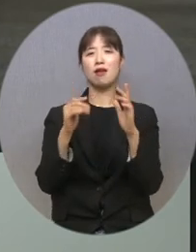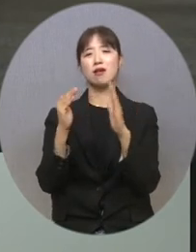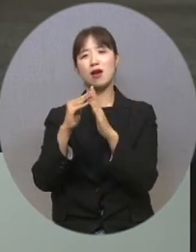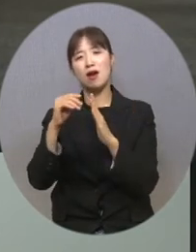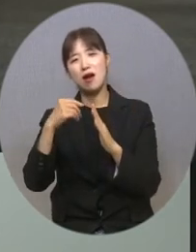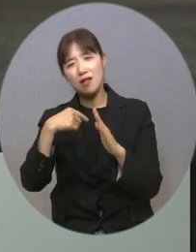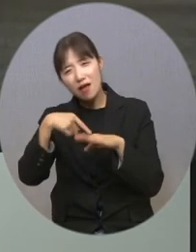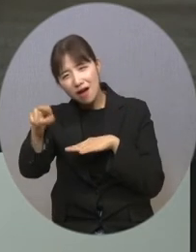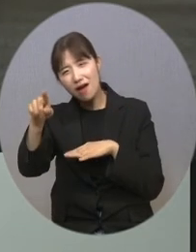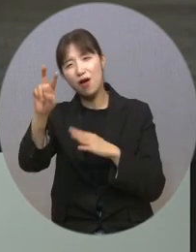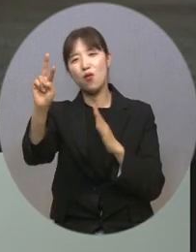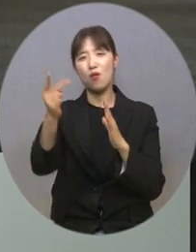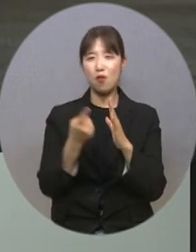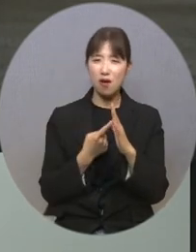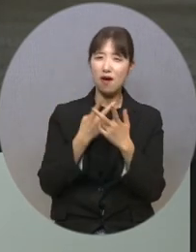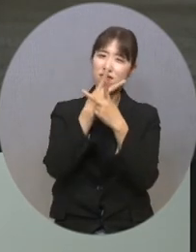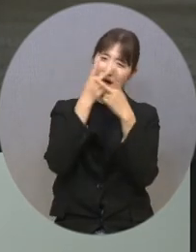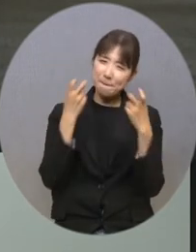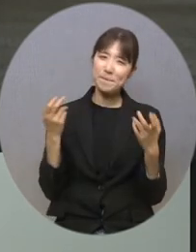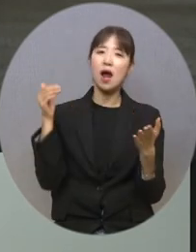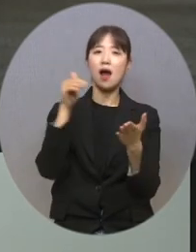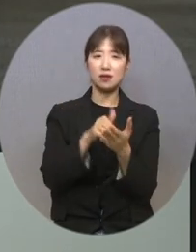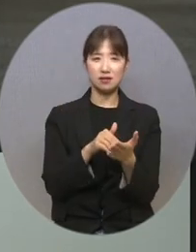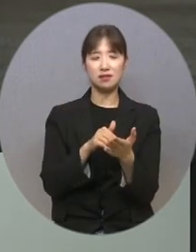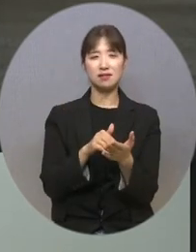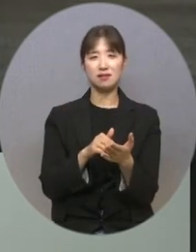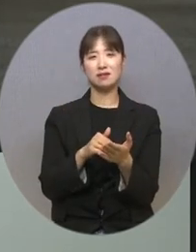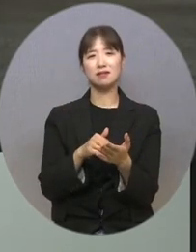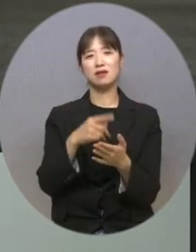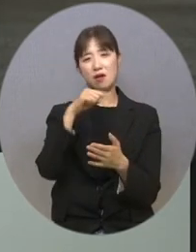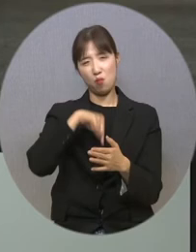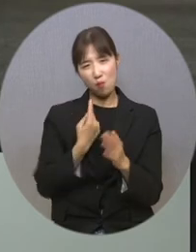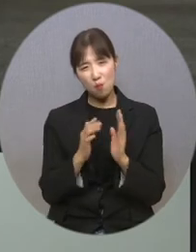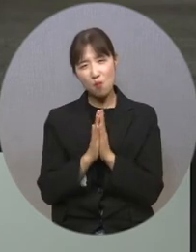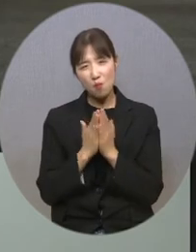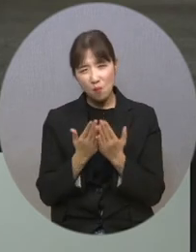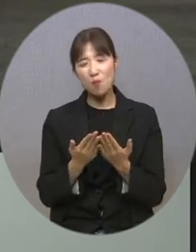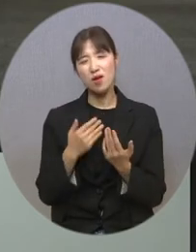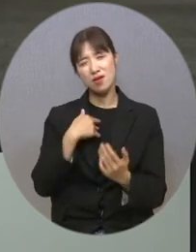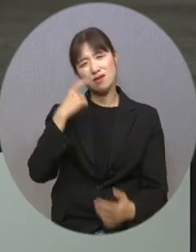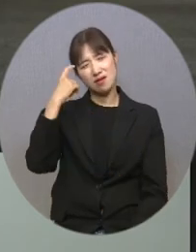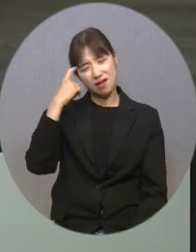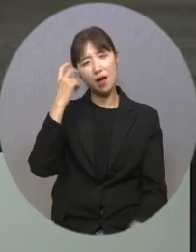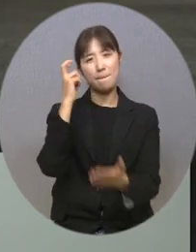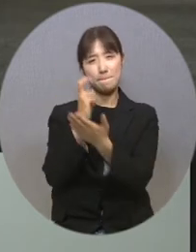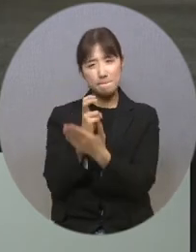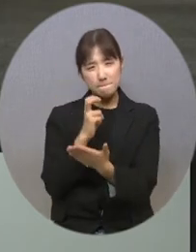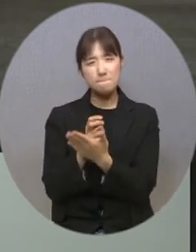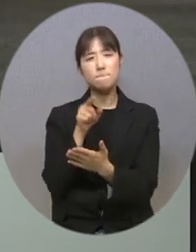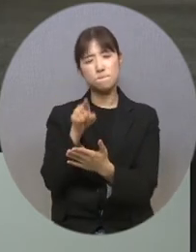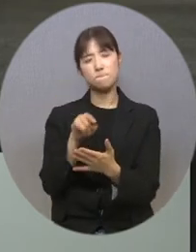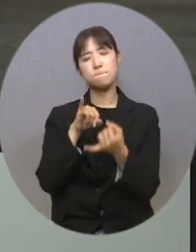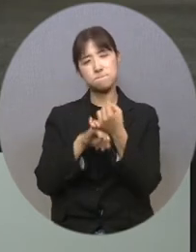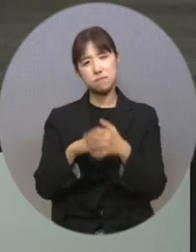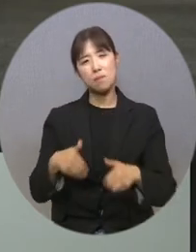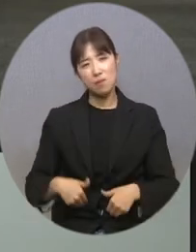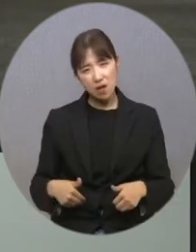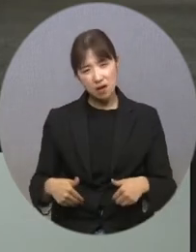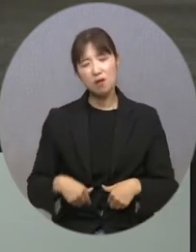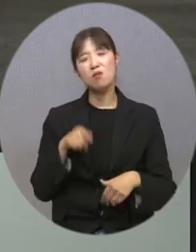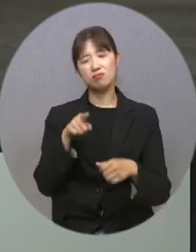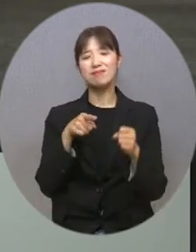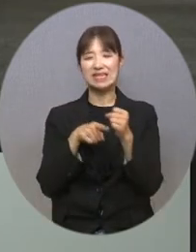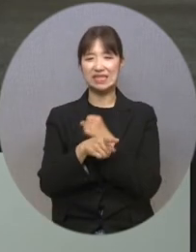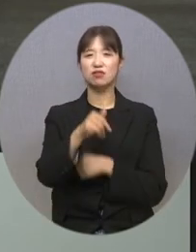일상생활에서 저희가 늘 관계자 뭐 당사자 가족들이 주장하는 법과 제도의 필요성을 얘기하는거 에 다 이유가